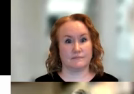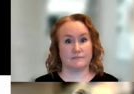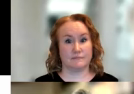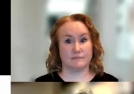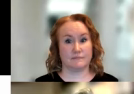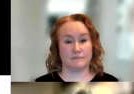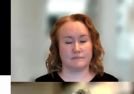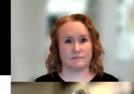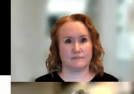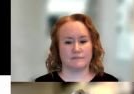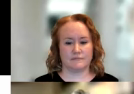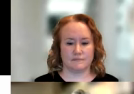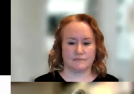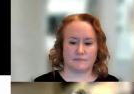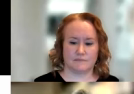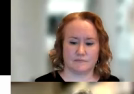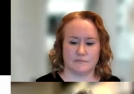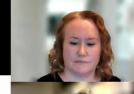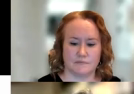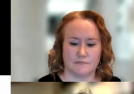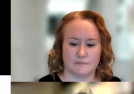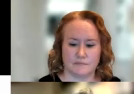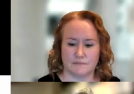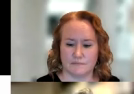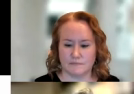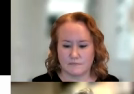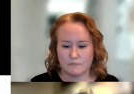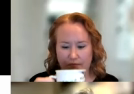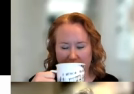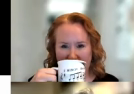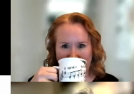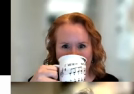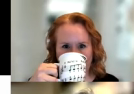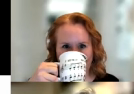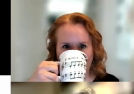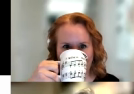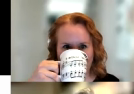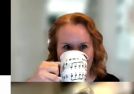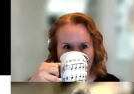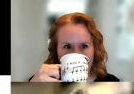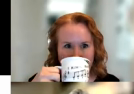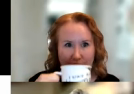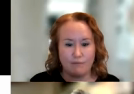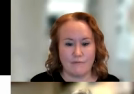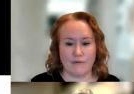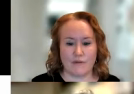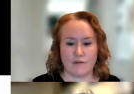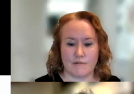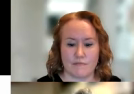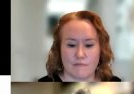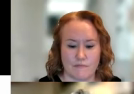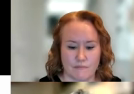nå avgått. Vi har fått en ny regjering, en rød-grønn regjering, regjeringen